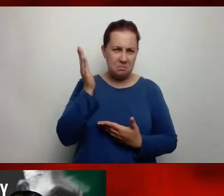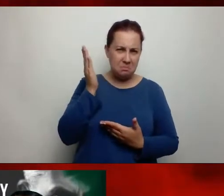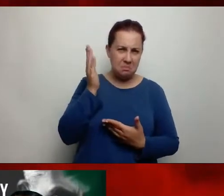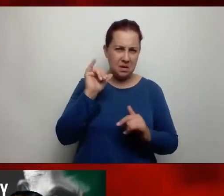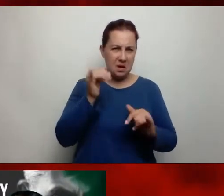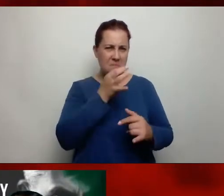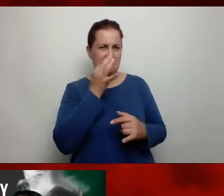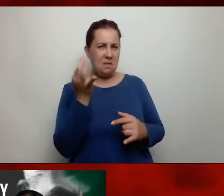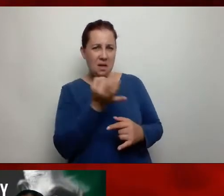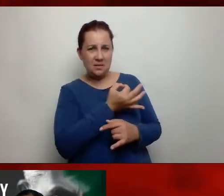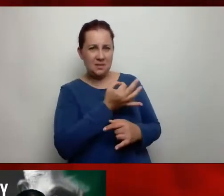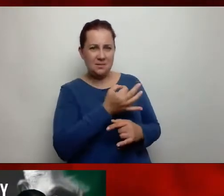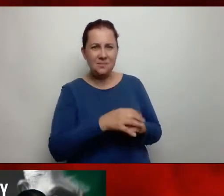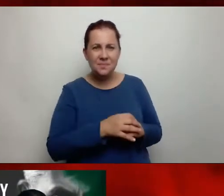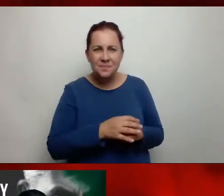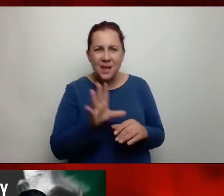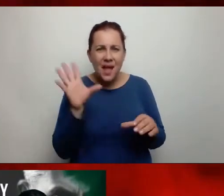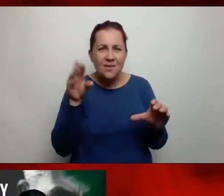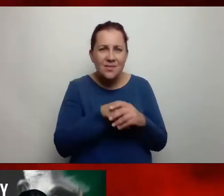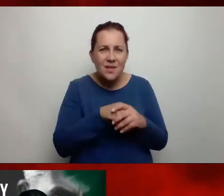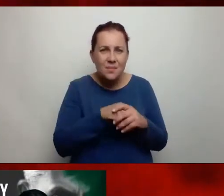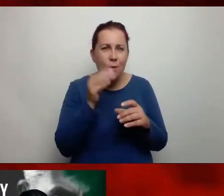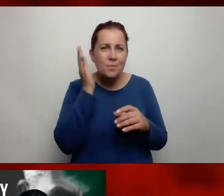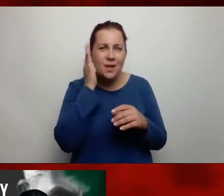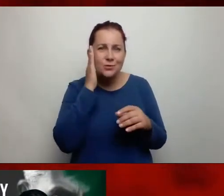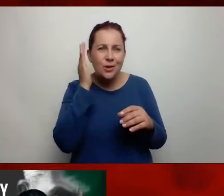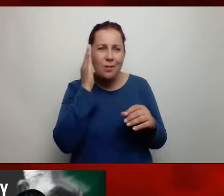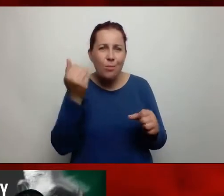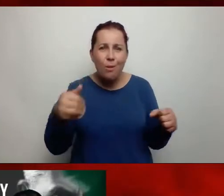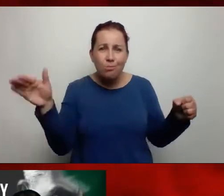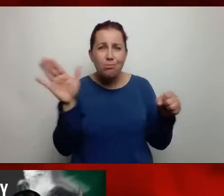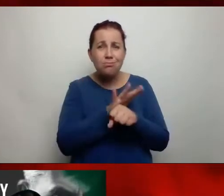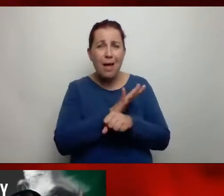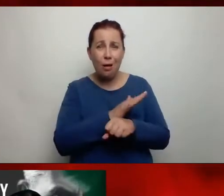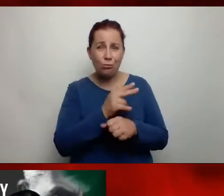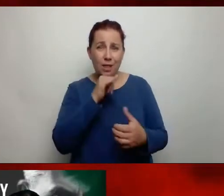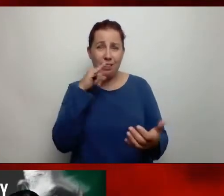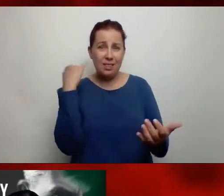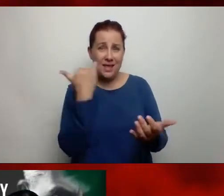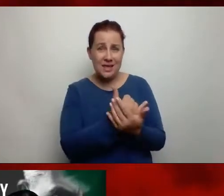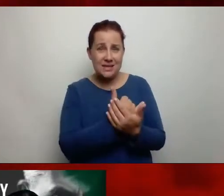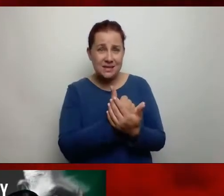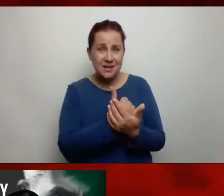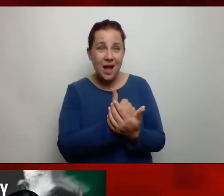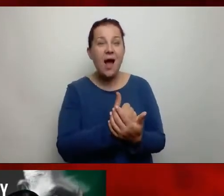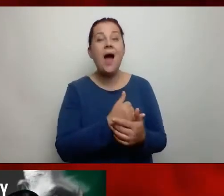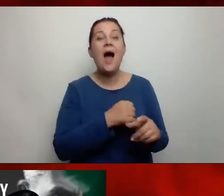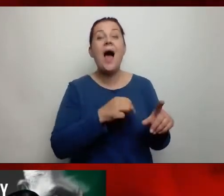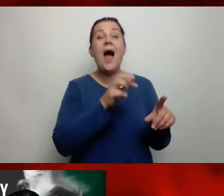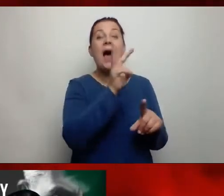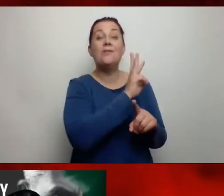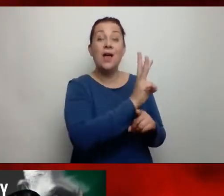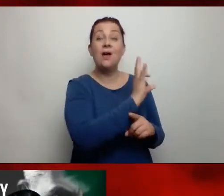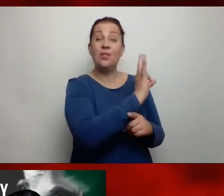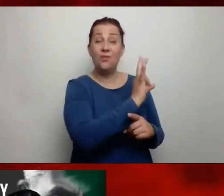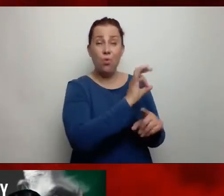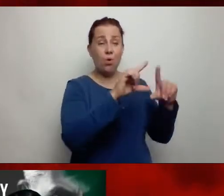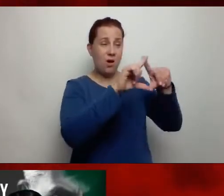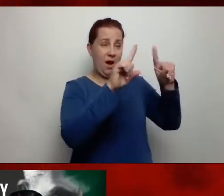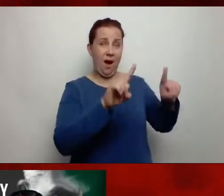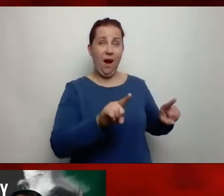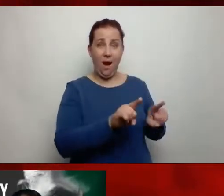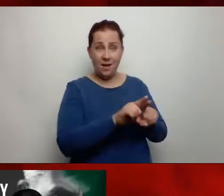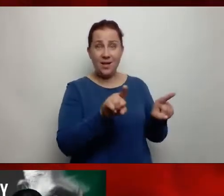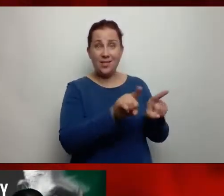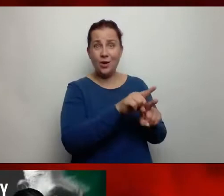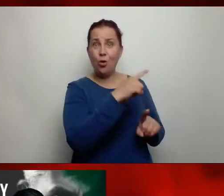listów. Znaczy nie, Witkacego był tylko jeden, tak, żeby nie było tak dobrze, taka karteczka, ale były